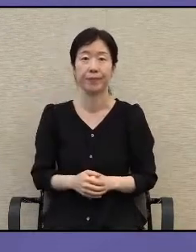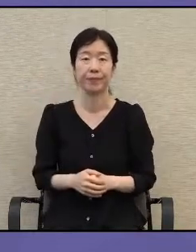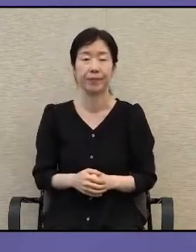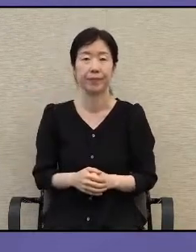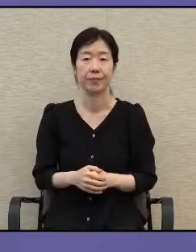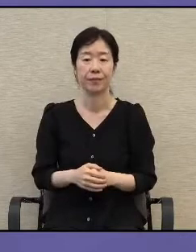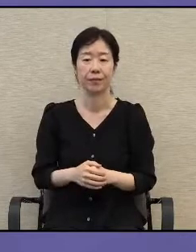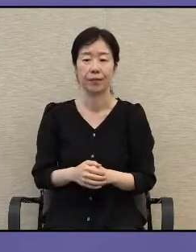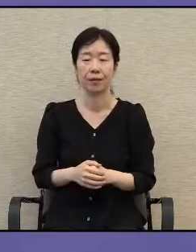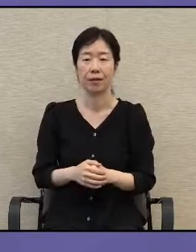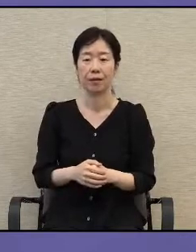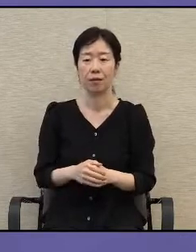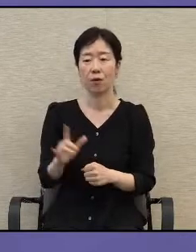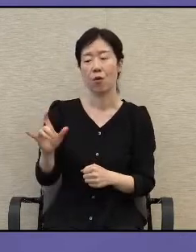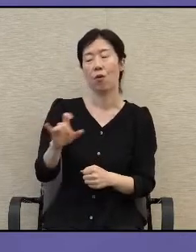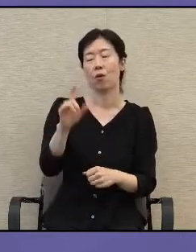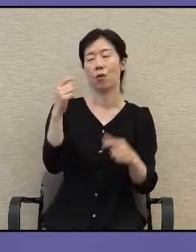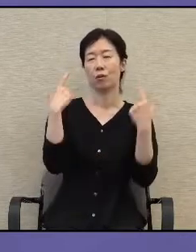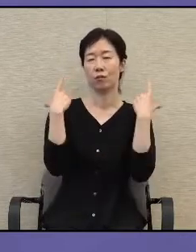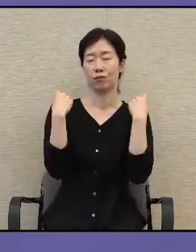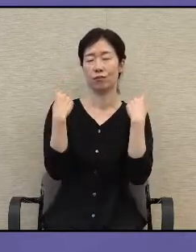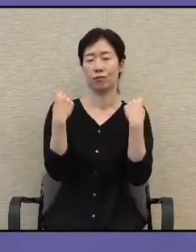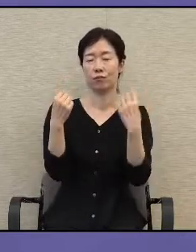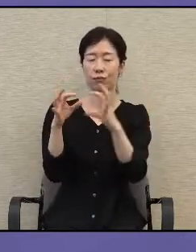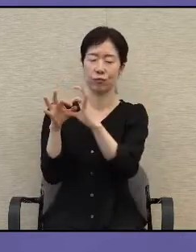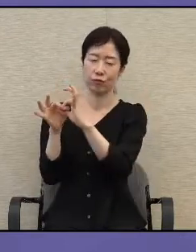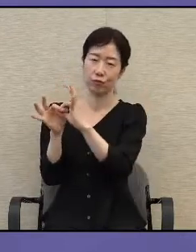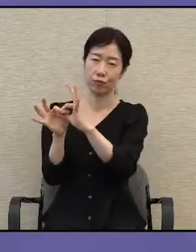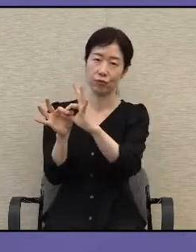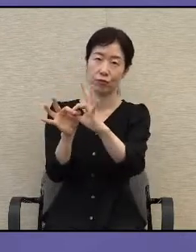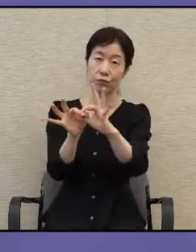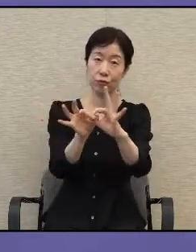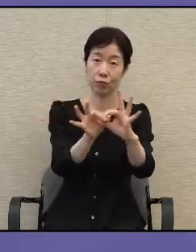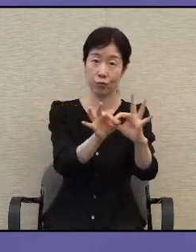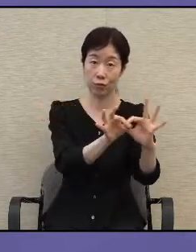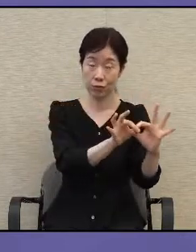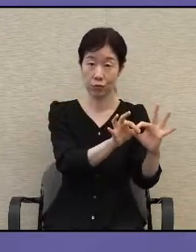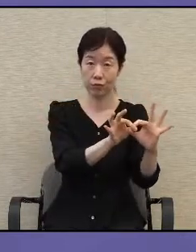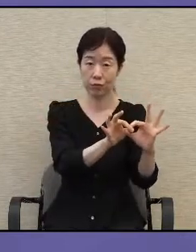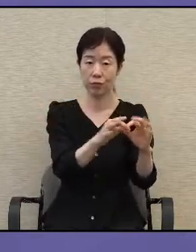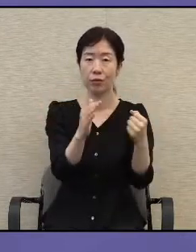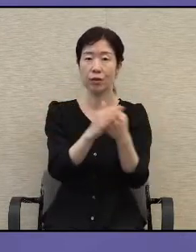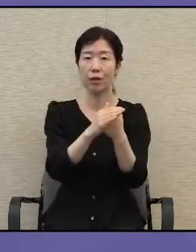일반 국민들이 이렇게 장기화될수록 이런 여러 가지 제가 살펴본 아까 그 변인들,